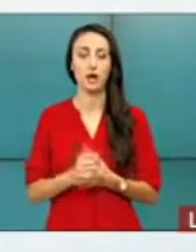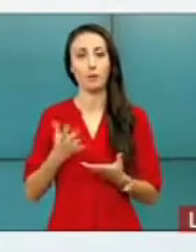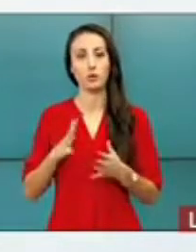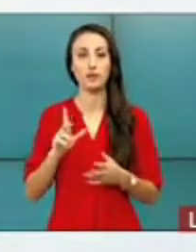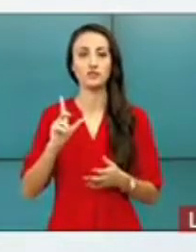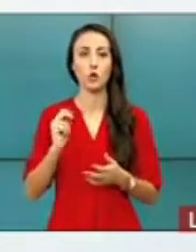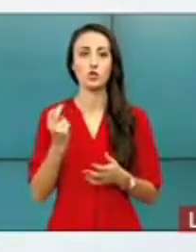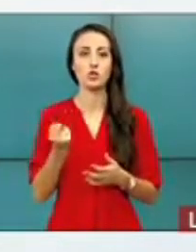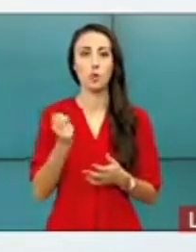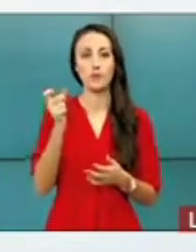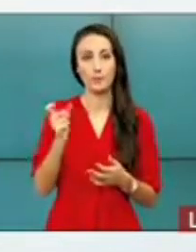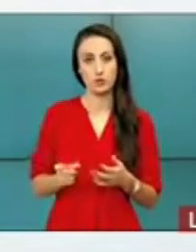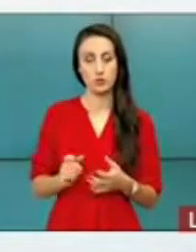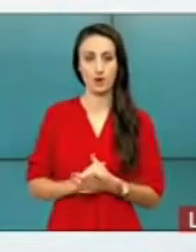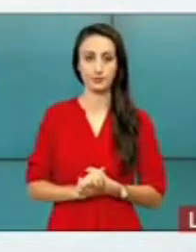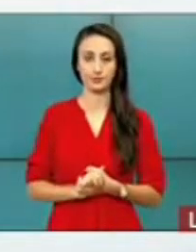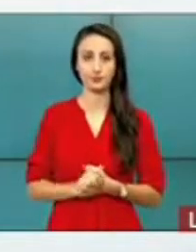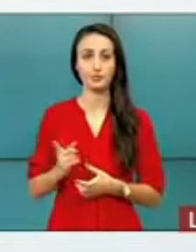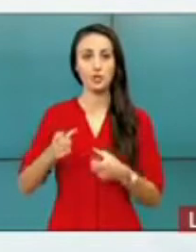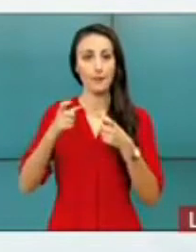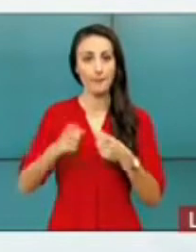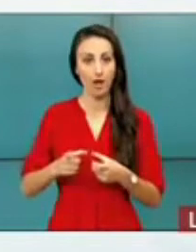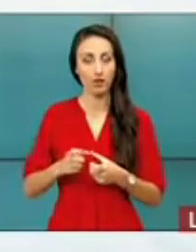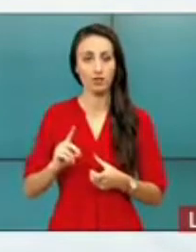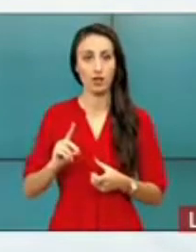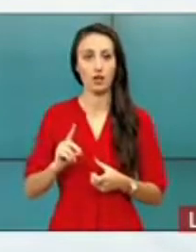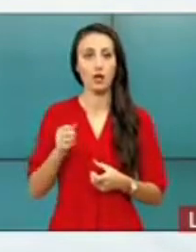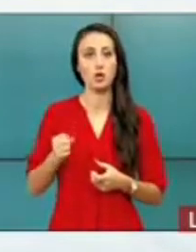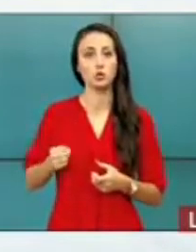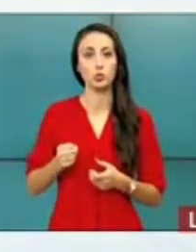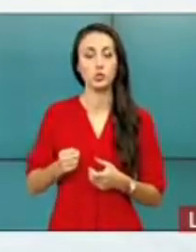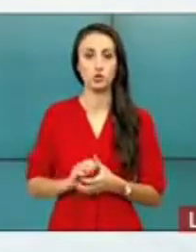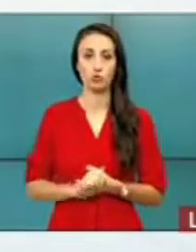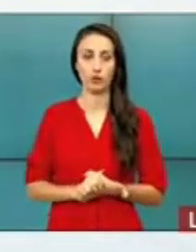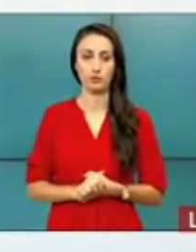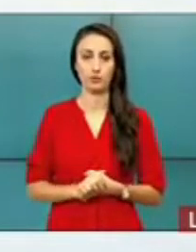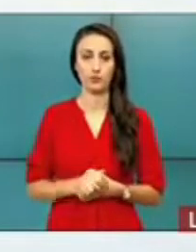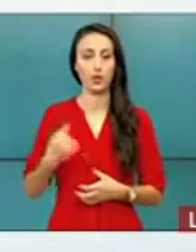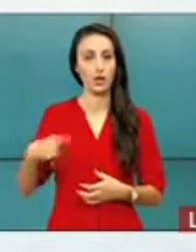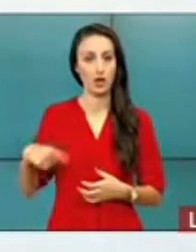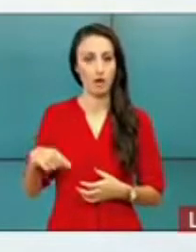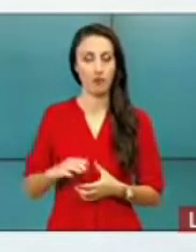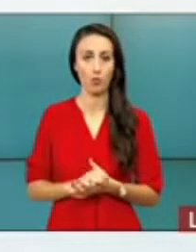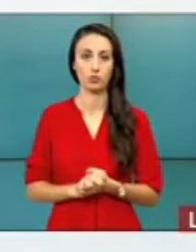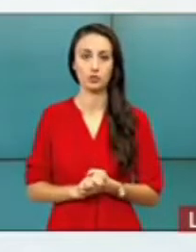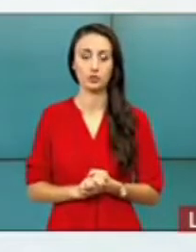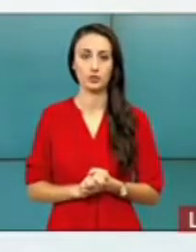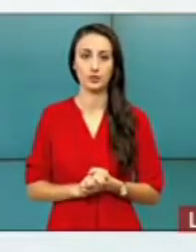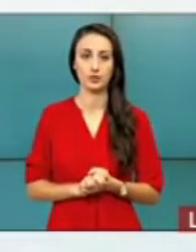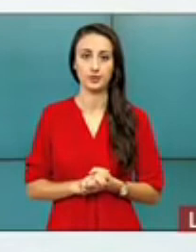de persoane. Pachetele turistice oferite de către aceștia nu aveau în cele din urmă